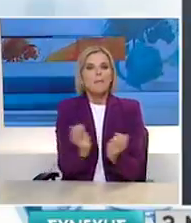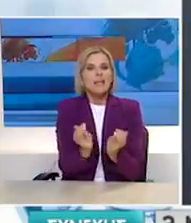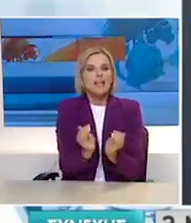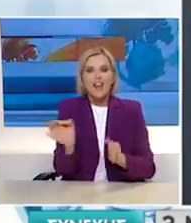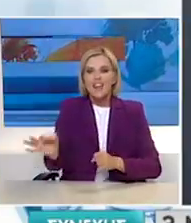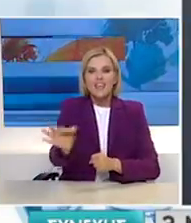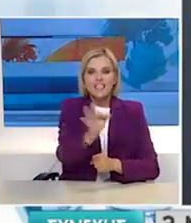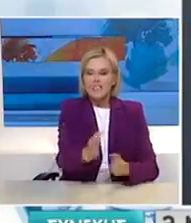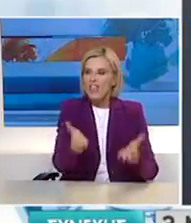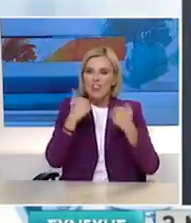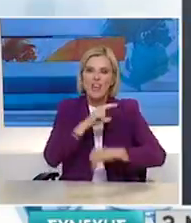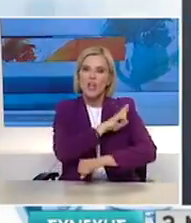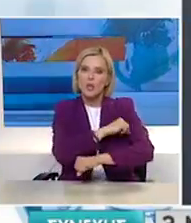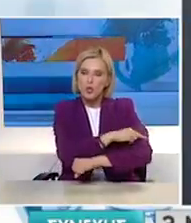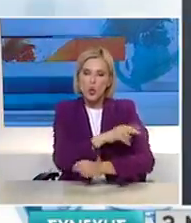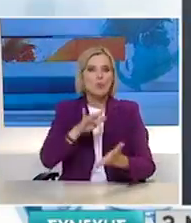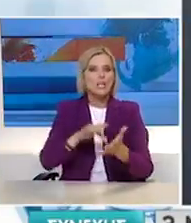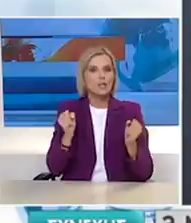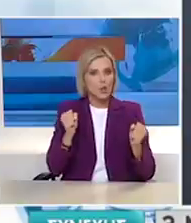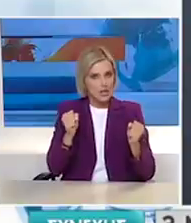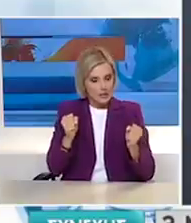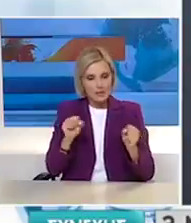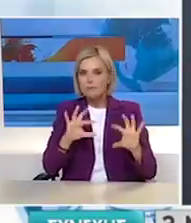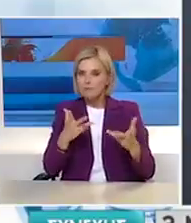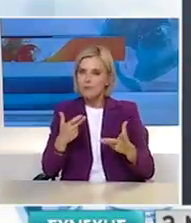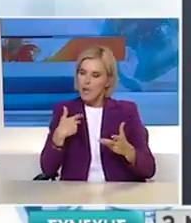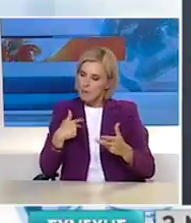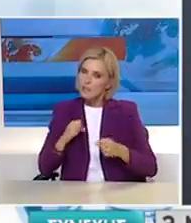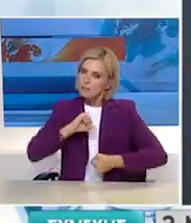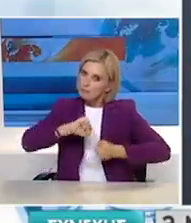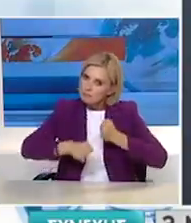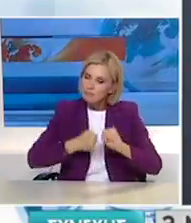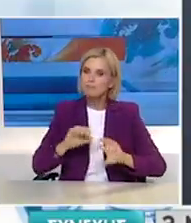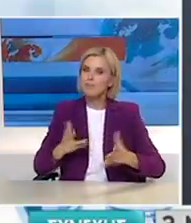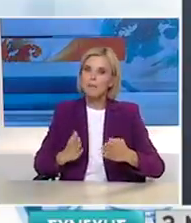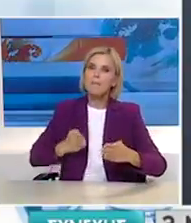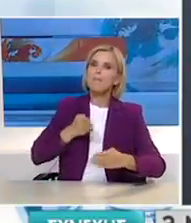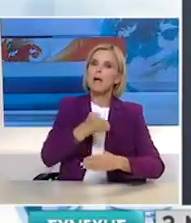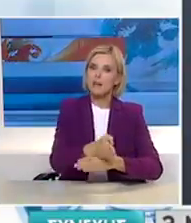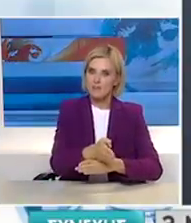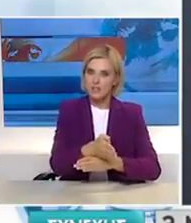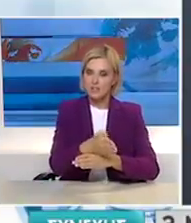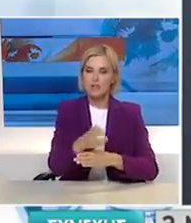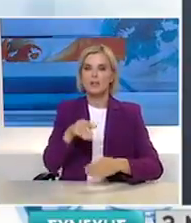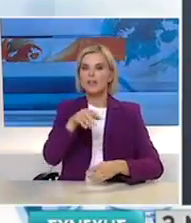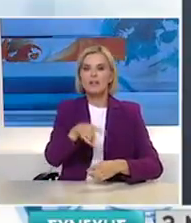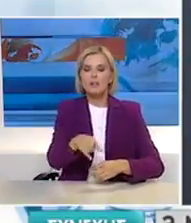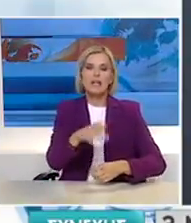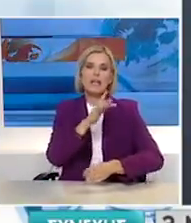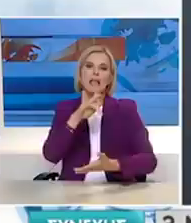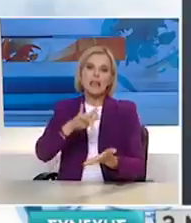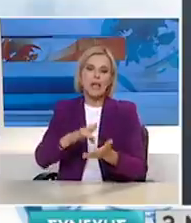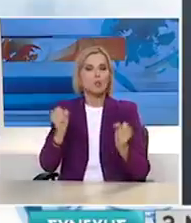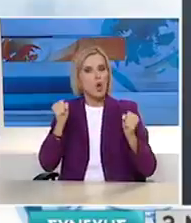προορισμούς, το σχέδιο επανεκκίνησης του ελληνικού τουρισμού προβλέπει πρόσθετες παρεμβάσεις, όπως την ενίσχυση ικανότητας των υπαρχουσών υποδομών